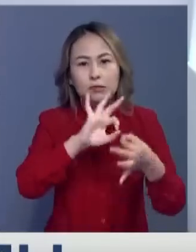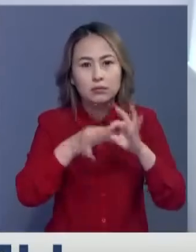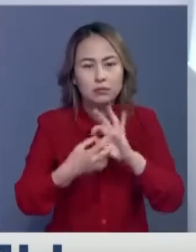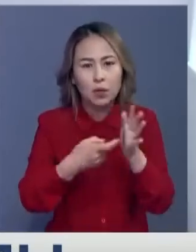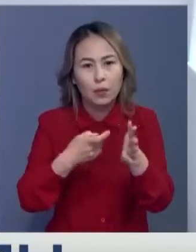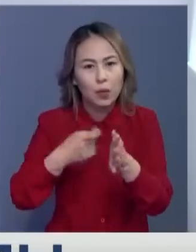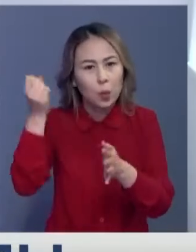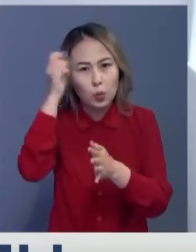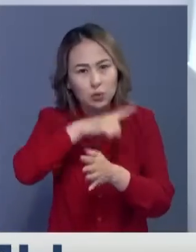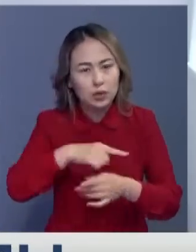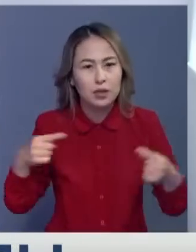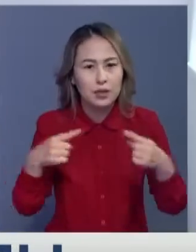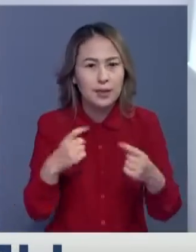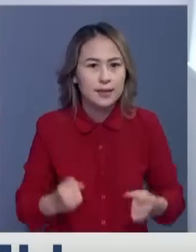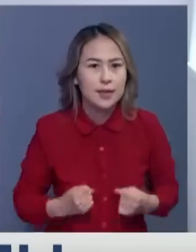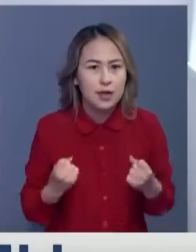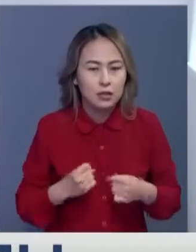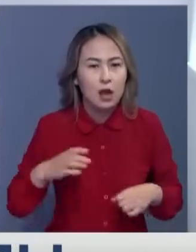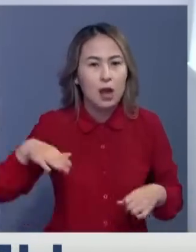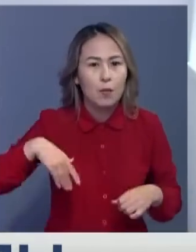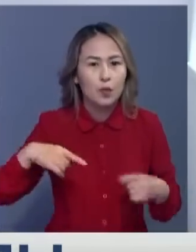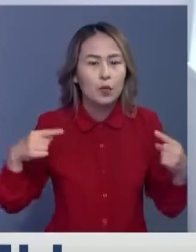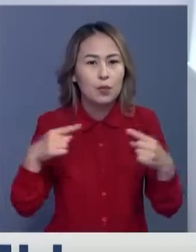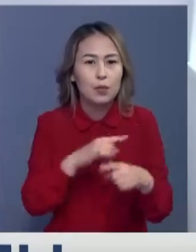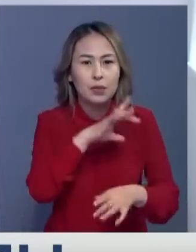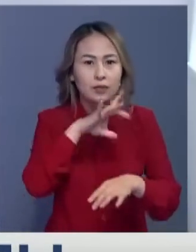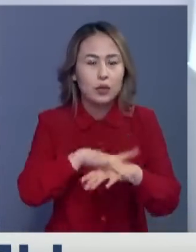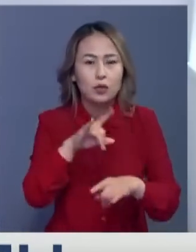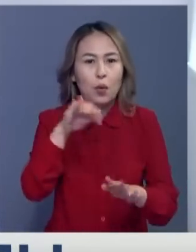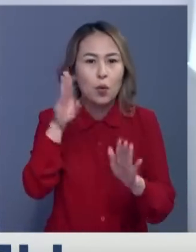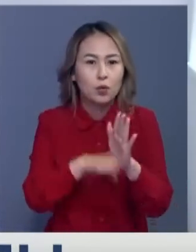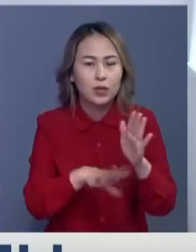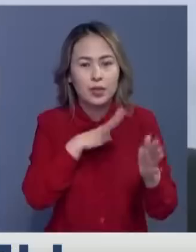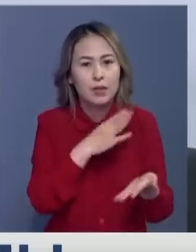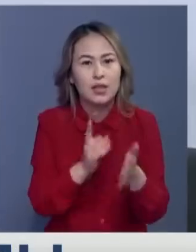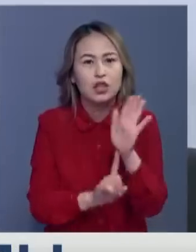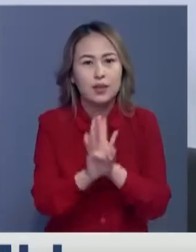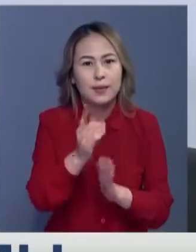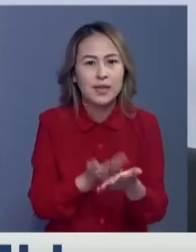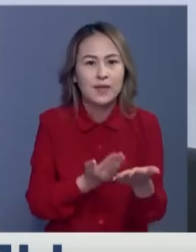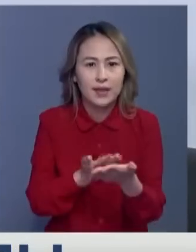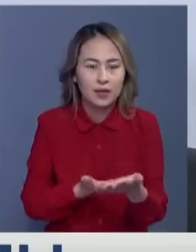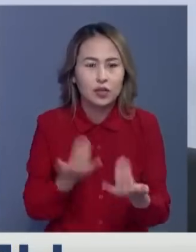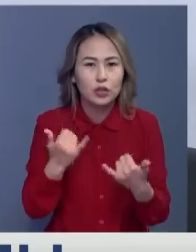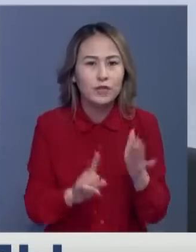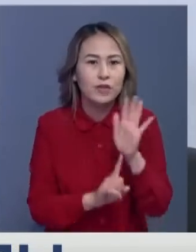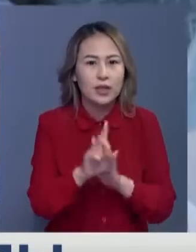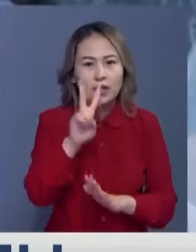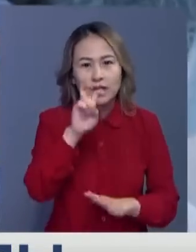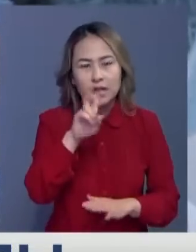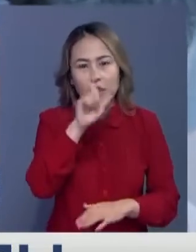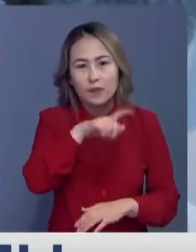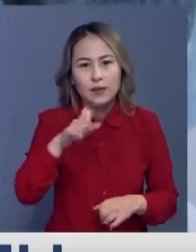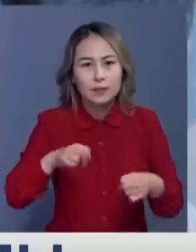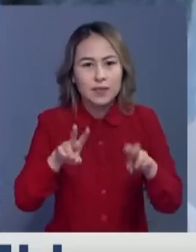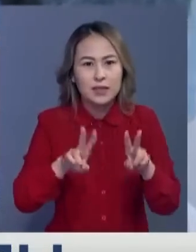аурудың белгілерін анықтауға тырысамыз. Сөйтіп, сырқаттың өршіп кетпеу үшін кеңес береміз. Қазір бұл жерде басаяғы 200 медицина